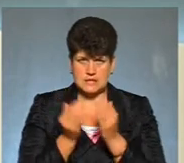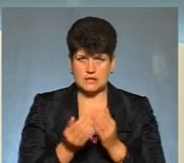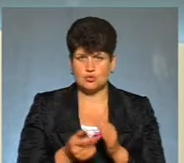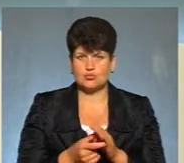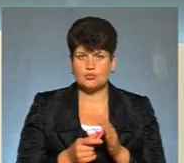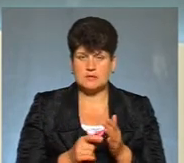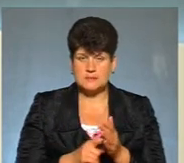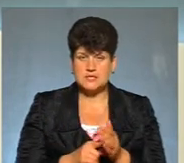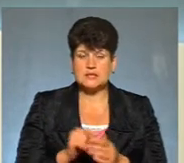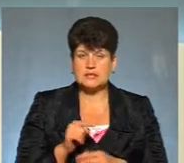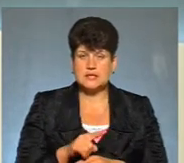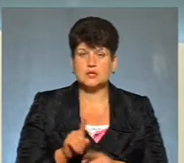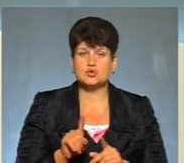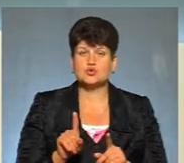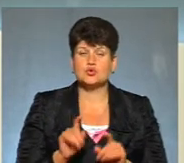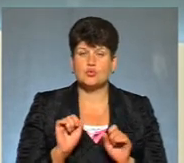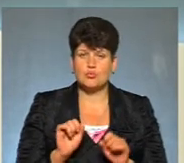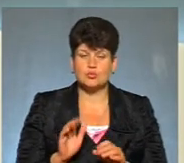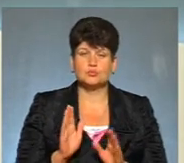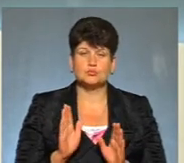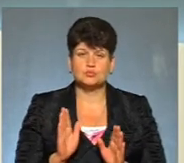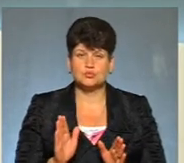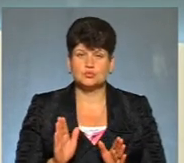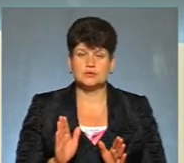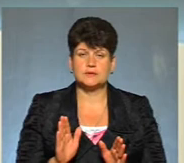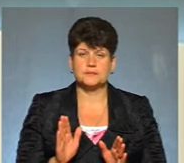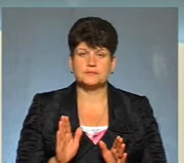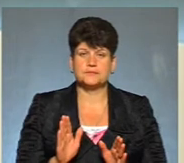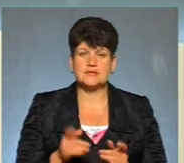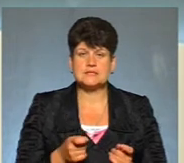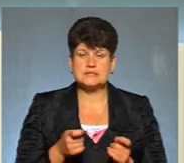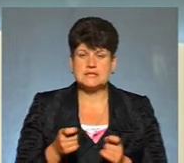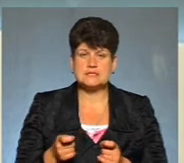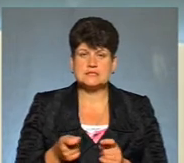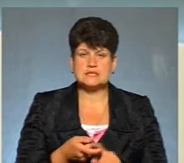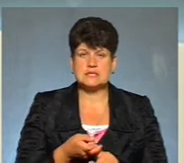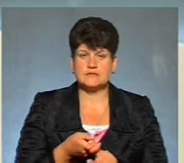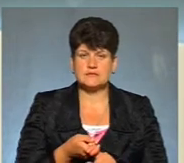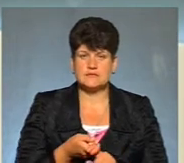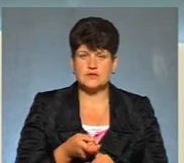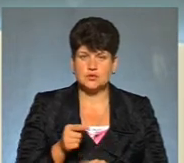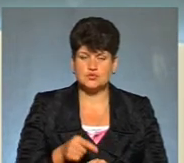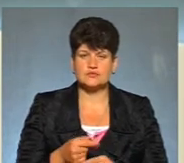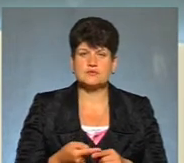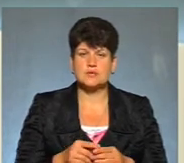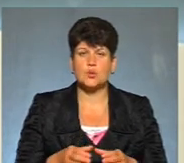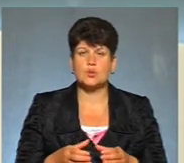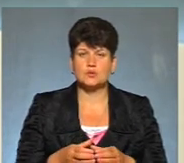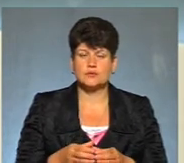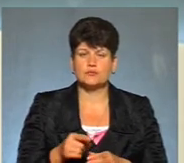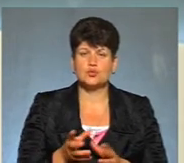Те, що може відбутися занесення вірусу в такий колектив, в тому